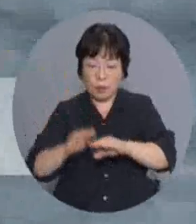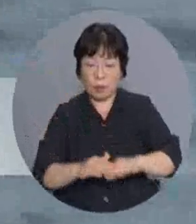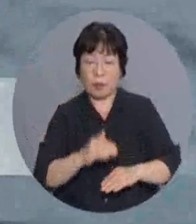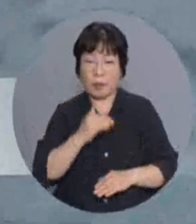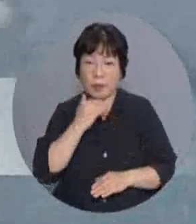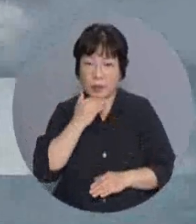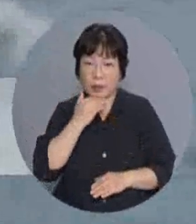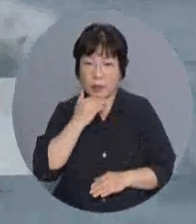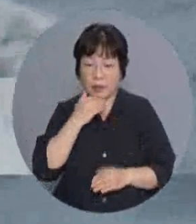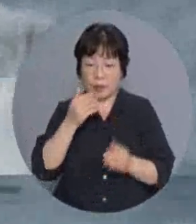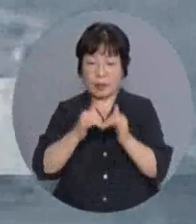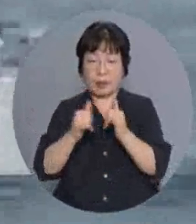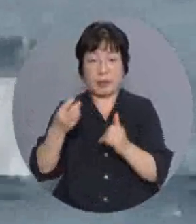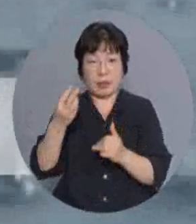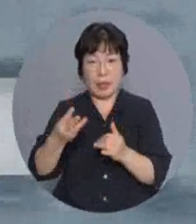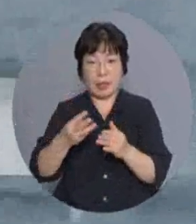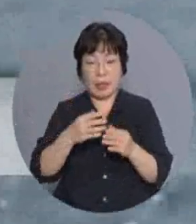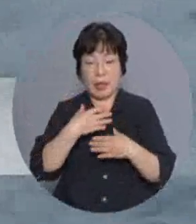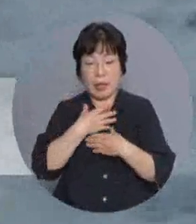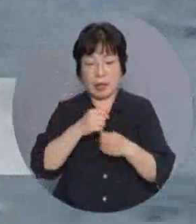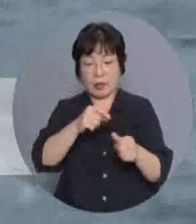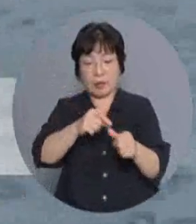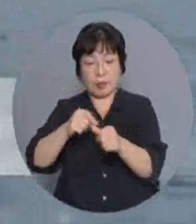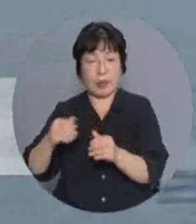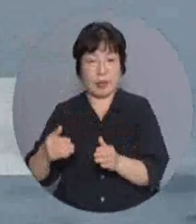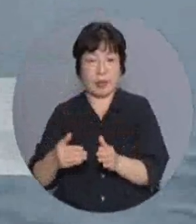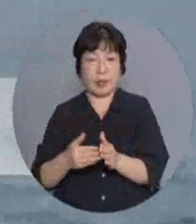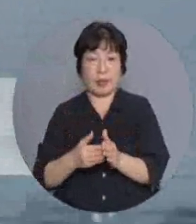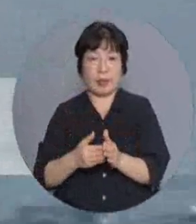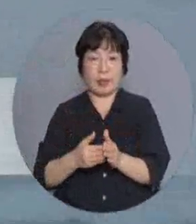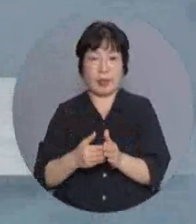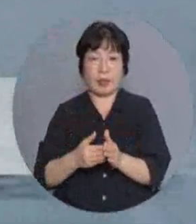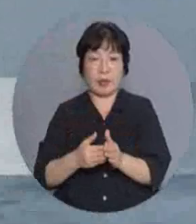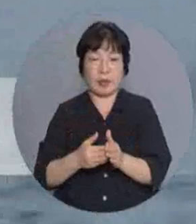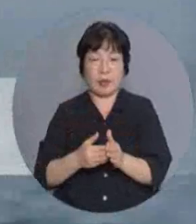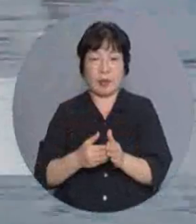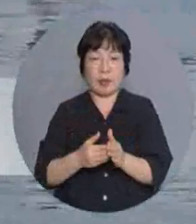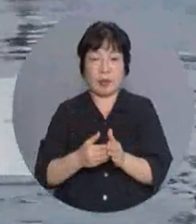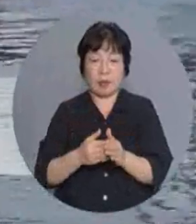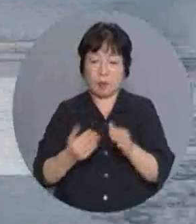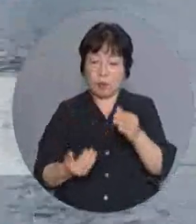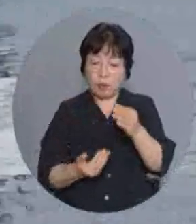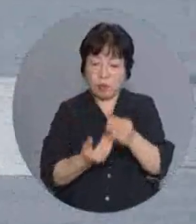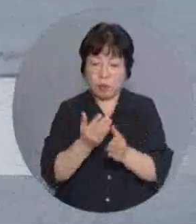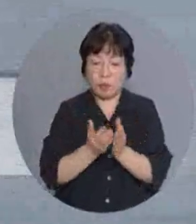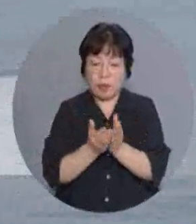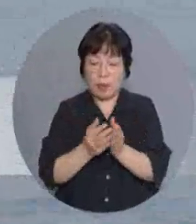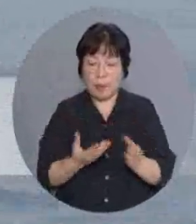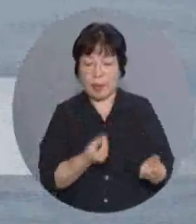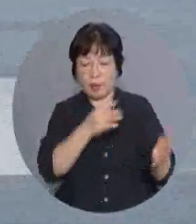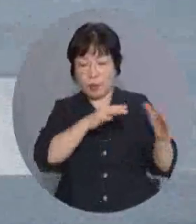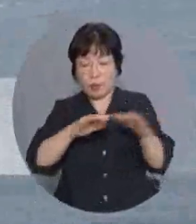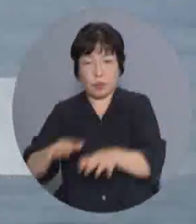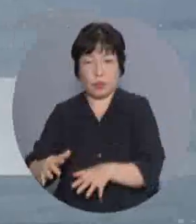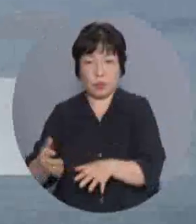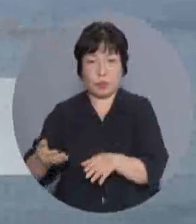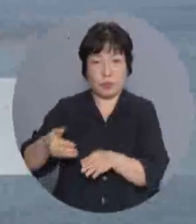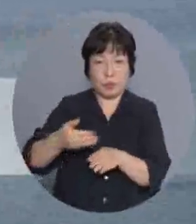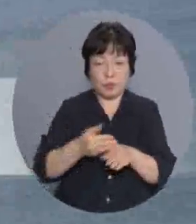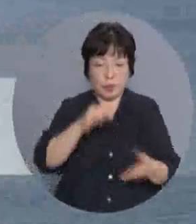후 승선원 3명을 안전하게 구조했습니다. 여수 해경은 사고 선박이 빠른 조류에 휘말려